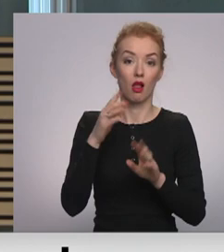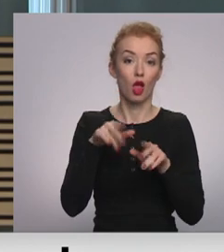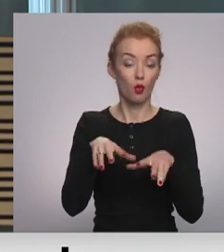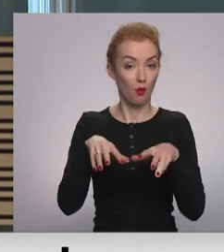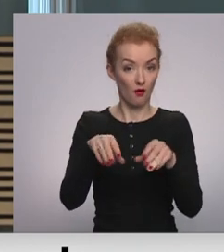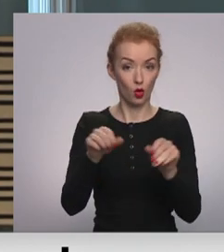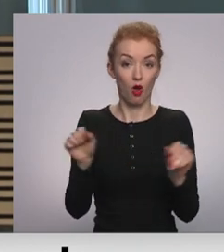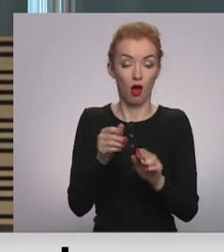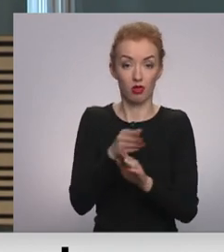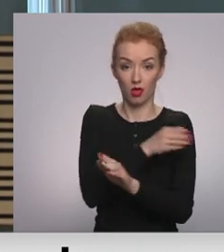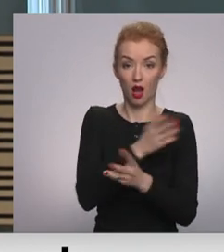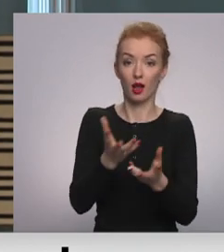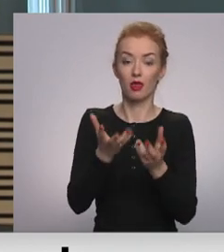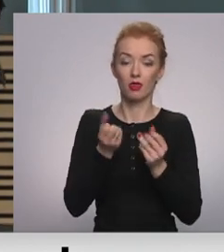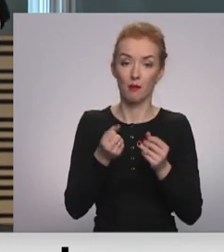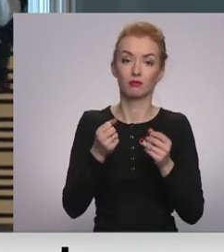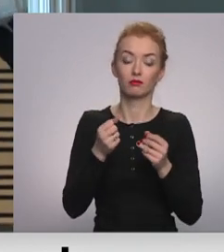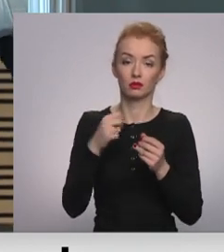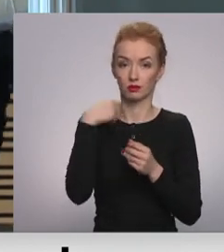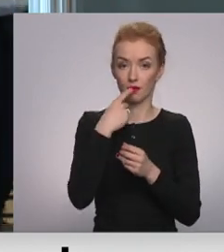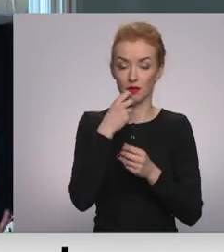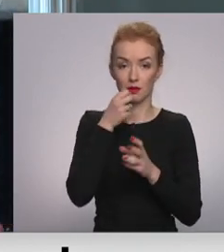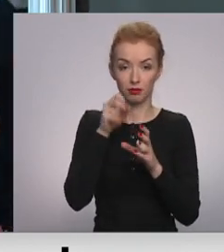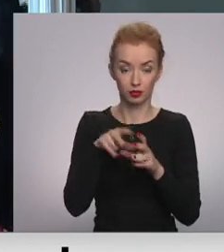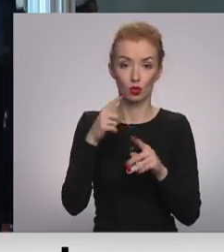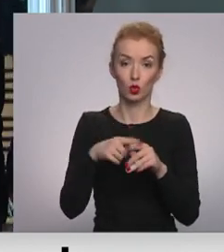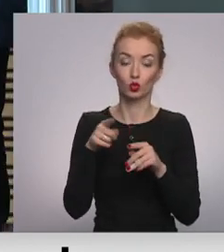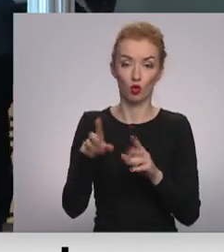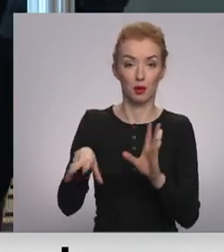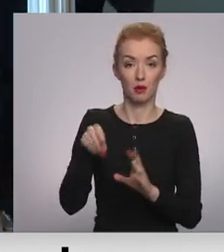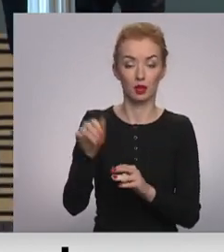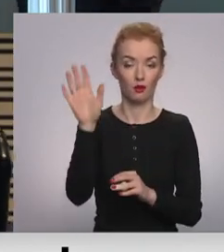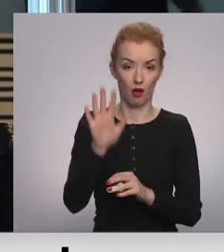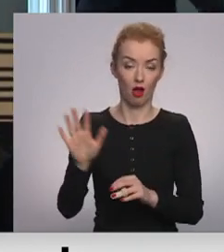varētu izdarīt ātrāk, tiks ņemti siekalu paraugi, un šo testēšanu apmaksās valsts.